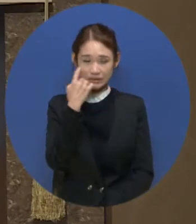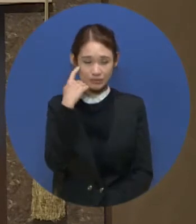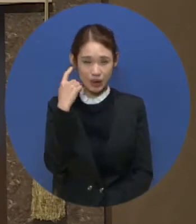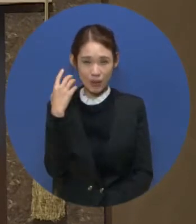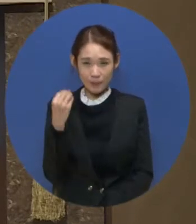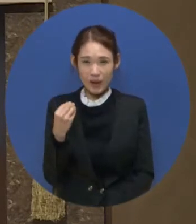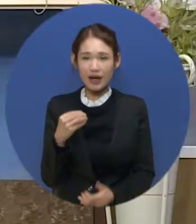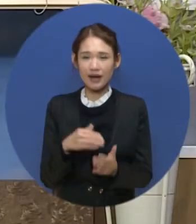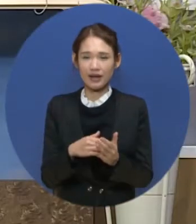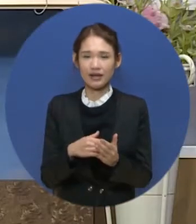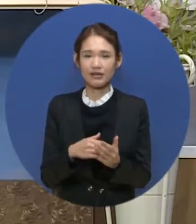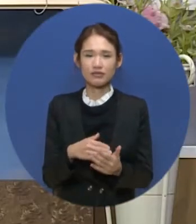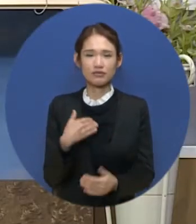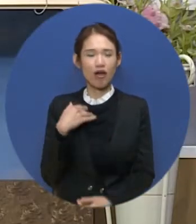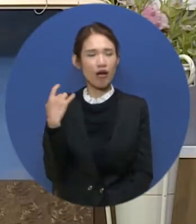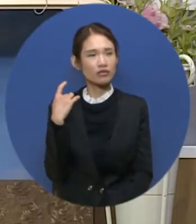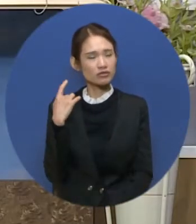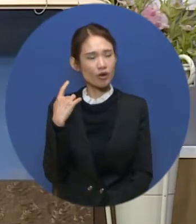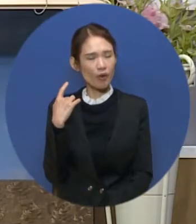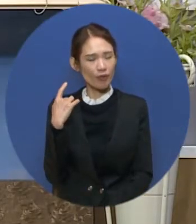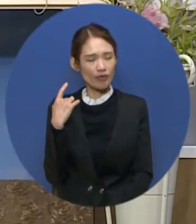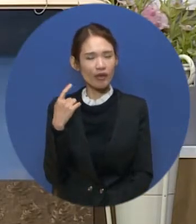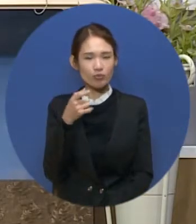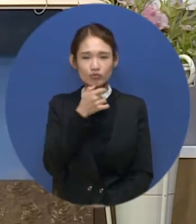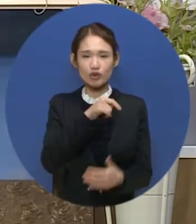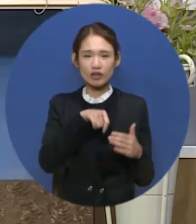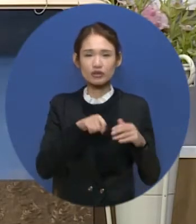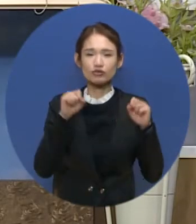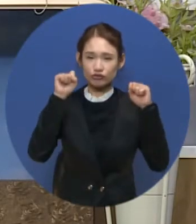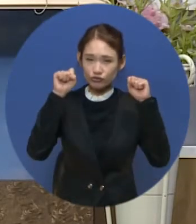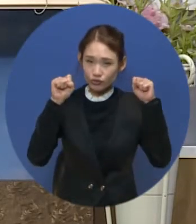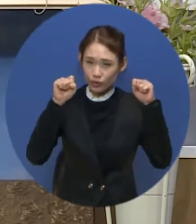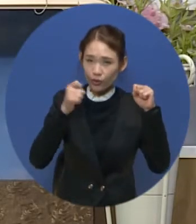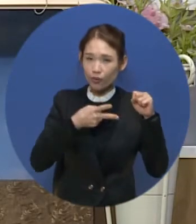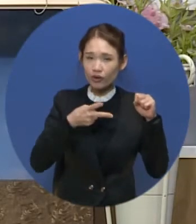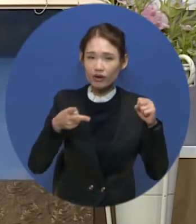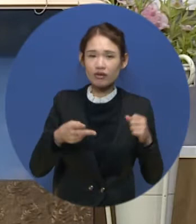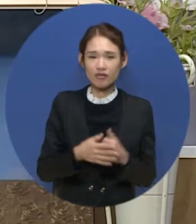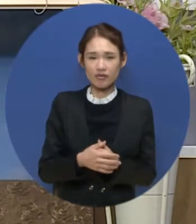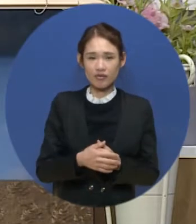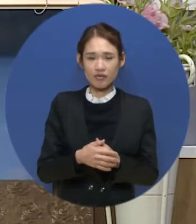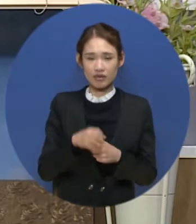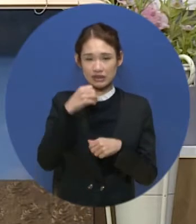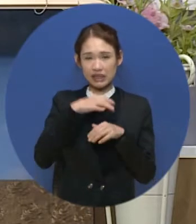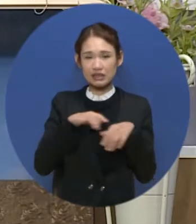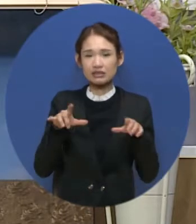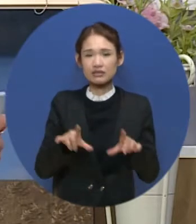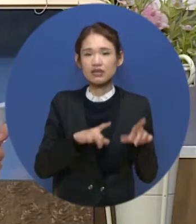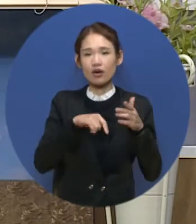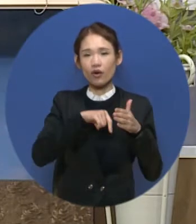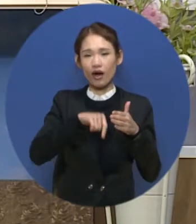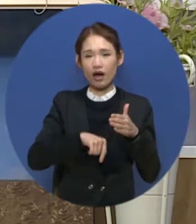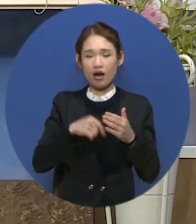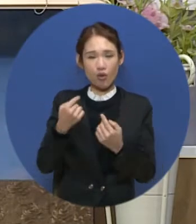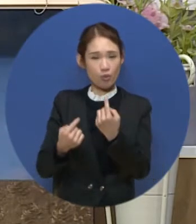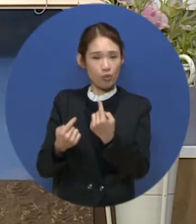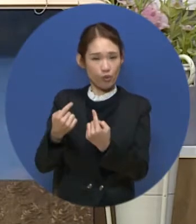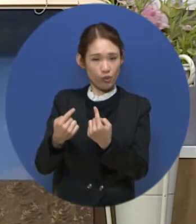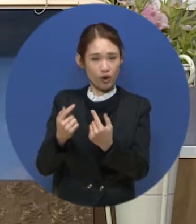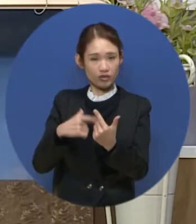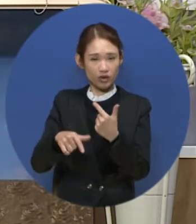되고 있습니다. 그래서 제가 듣기로도 그 물 속에서 운동을 하는 게 그냥 이 일상생활 속에서 하는